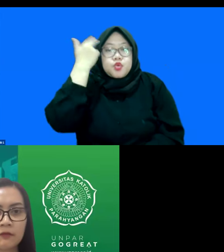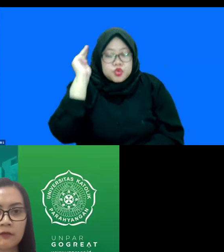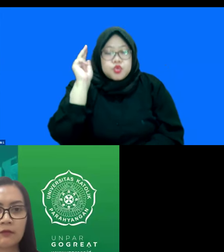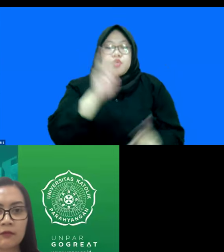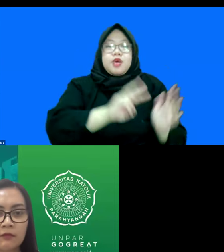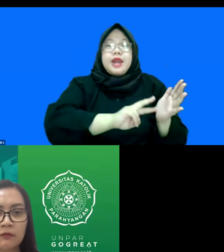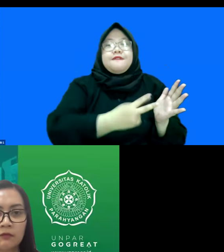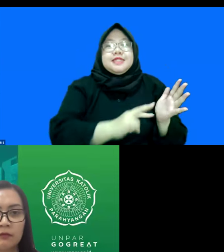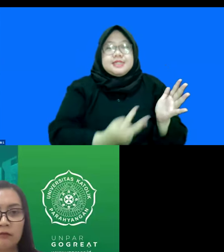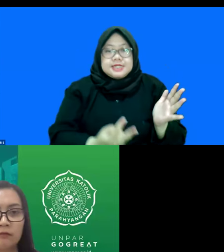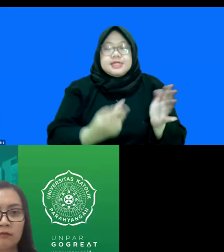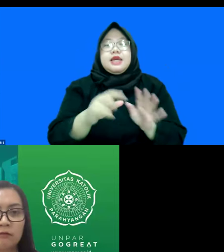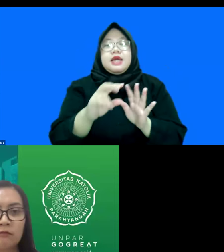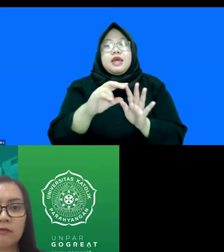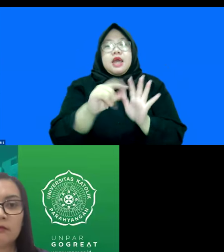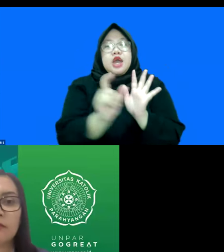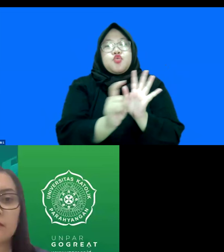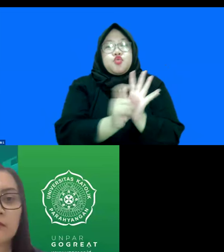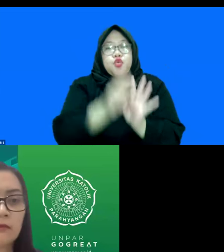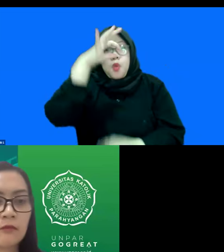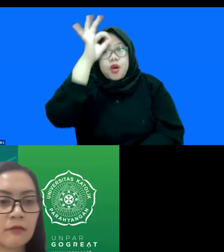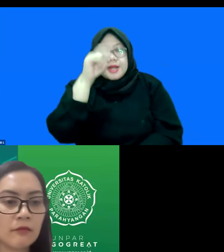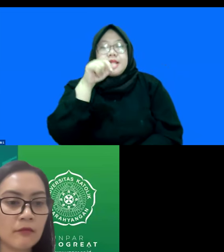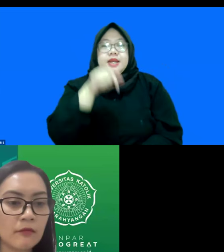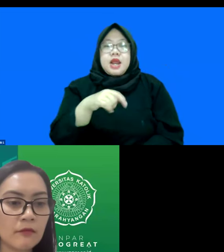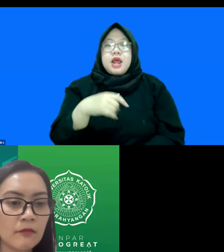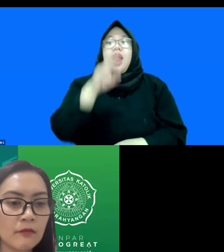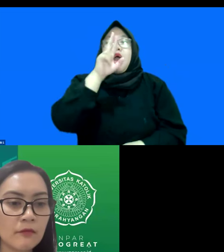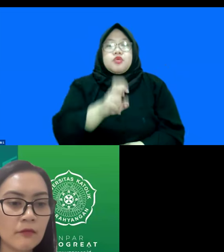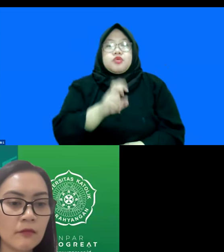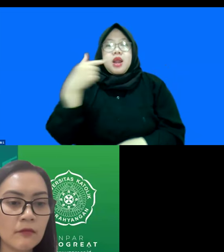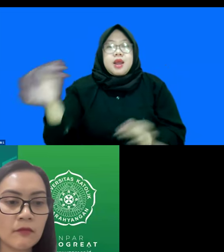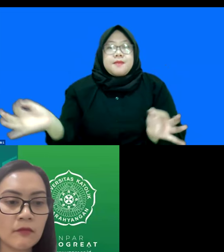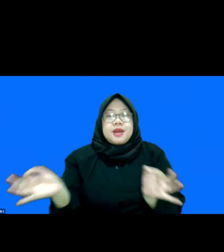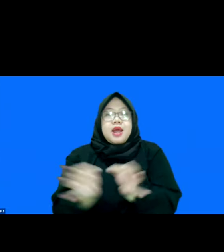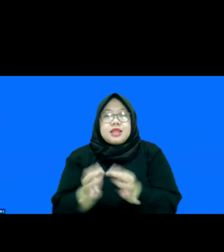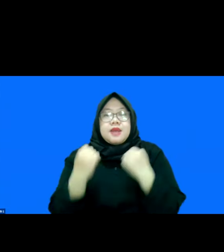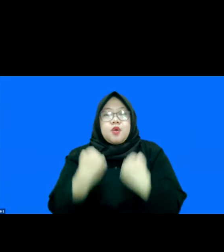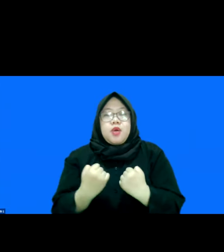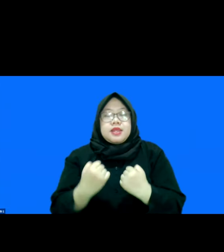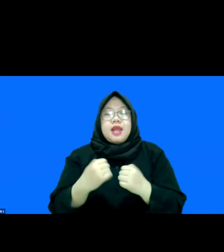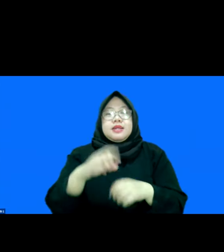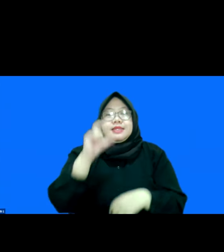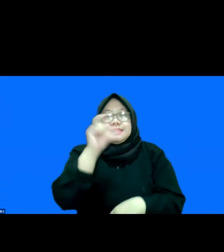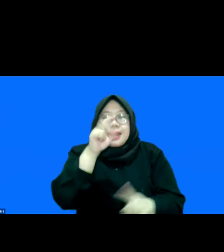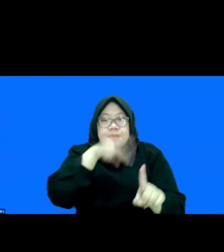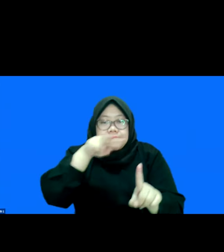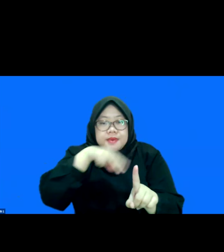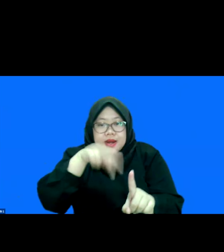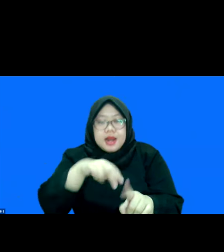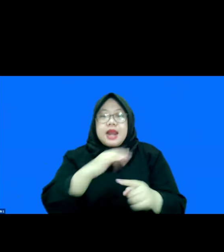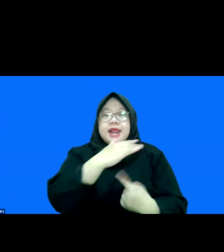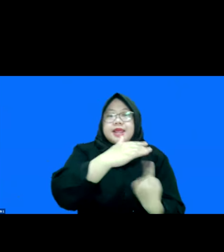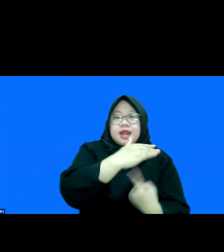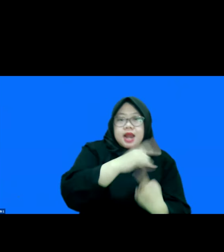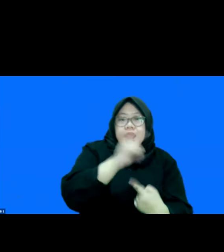revisi terhadap Undang-Undang Polri yang mana seharusnya menggunakan pendekatan penguatan mekanisme pengawasan baik internal maupun